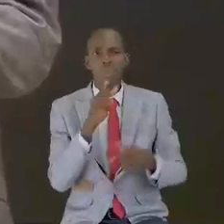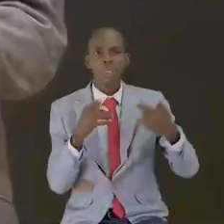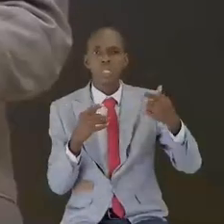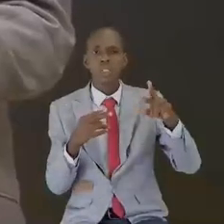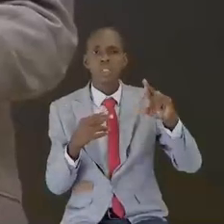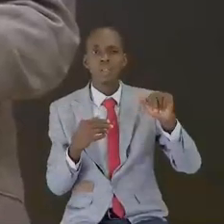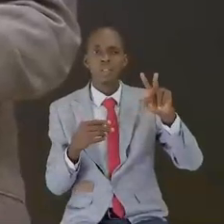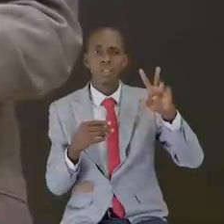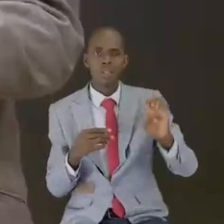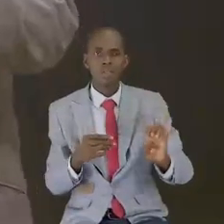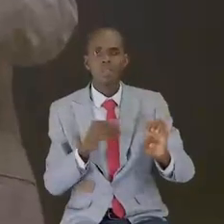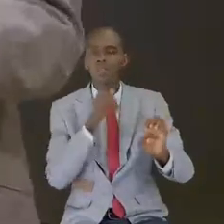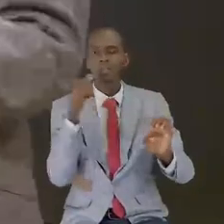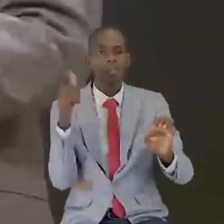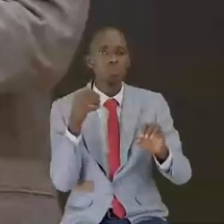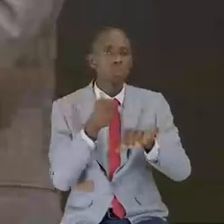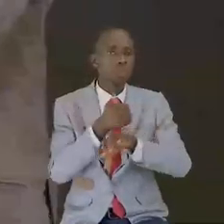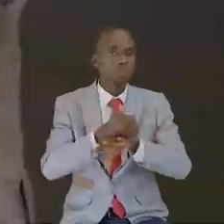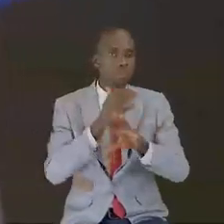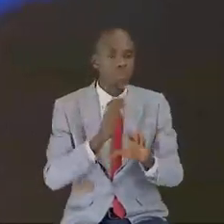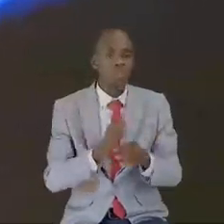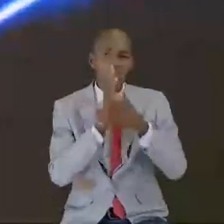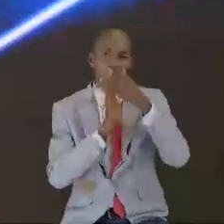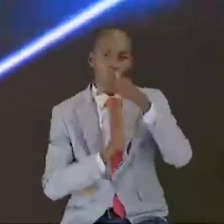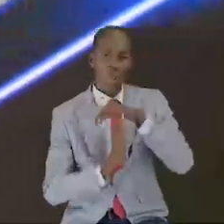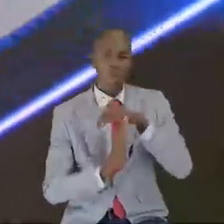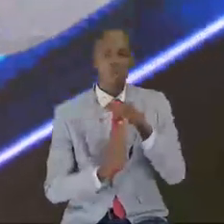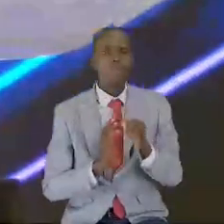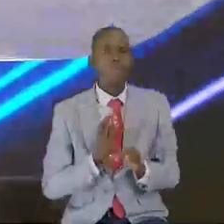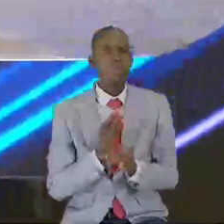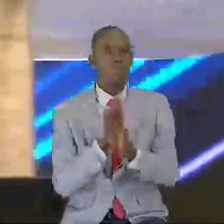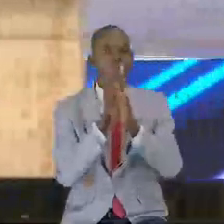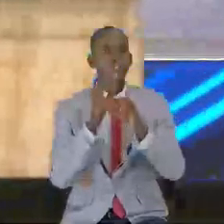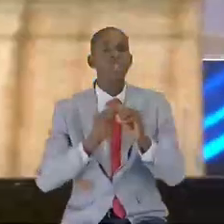sobres, fidèles en toutes choses.